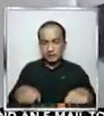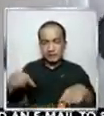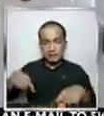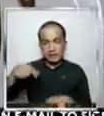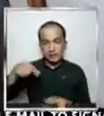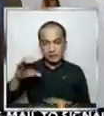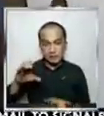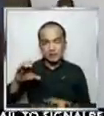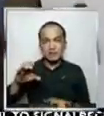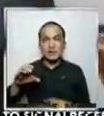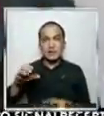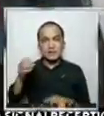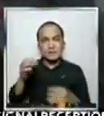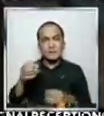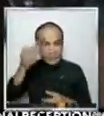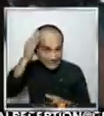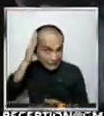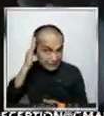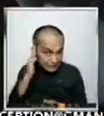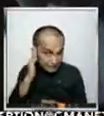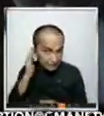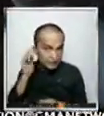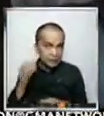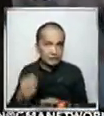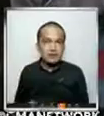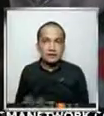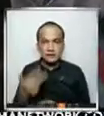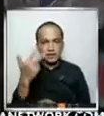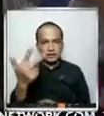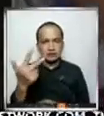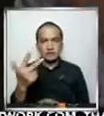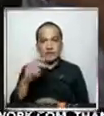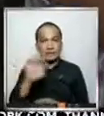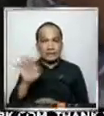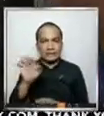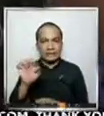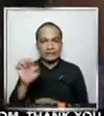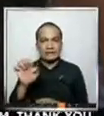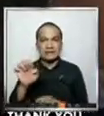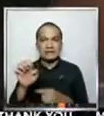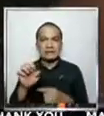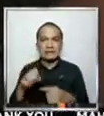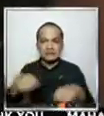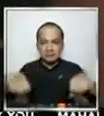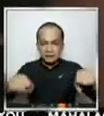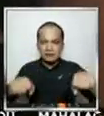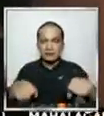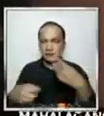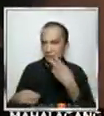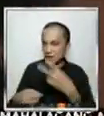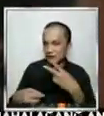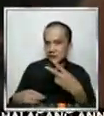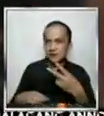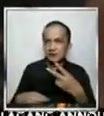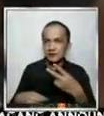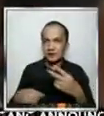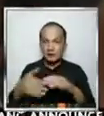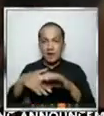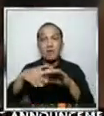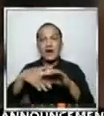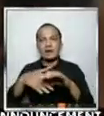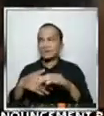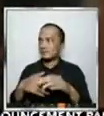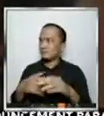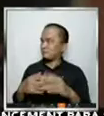maaari ay tatlo ang sumakay dito. Dahil kung titignan mo ay maluwag naman daw dito sa loob at may espasyo pa raw sa